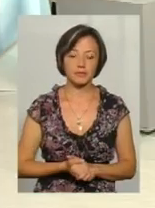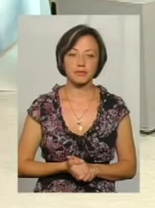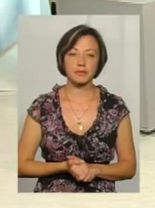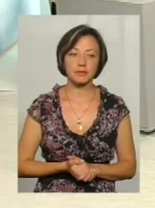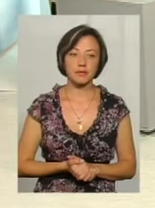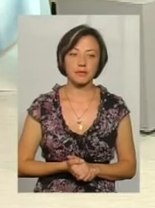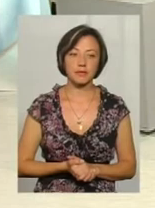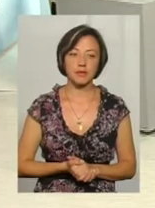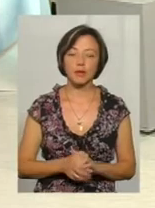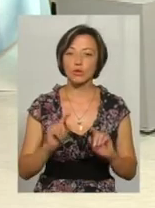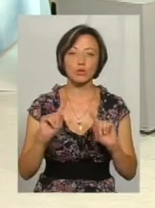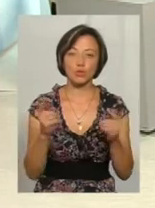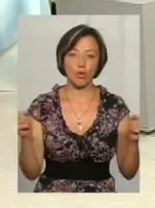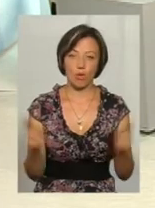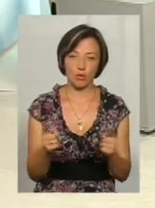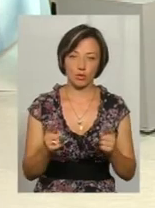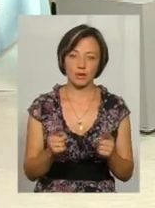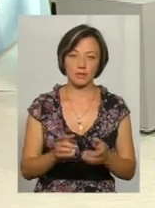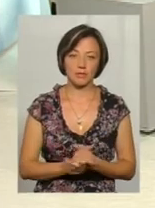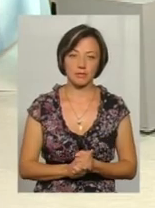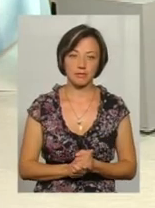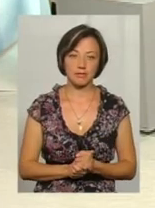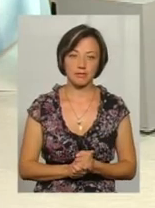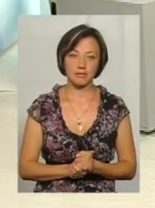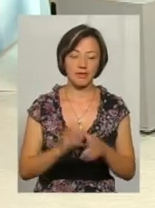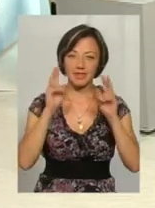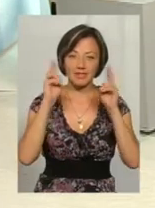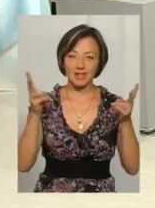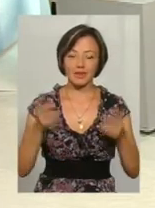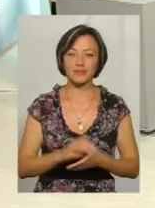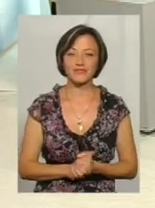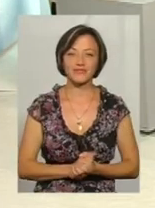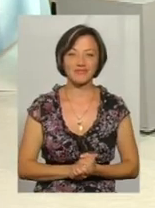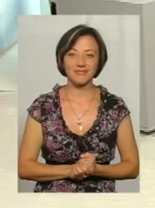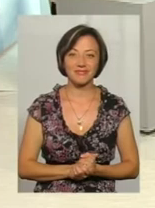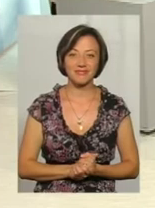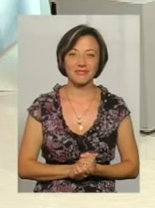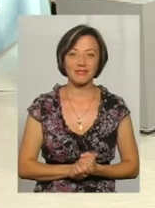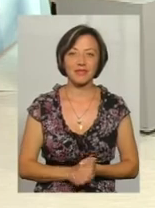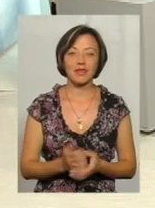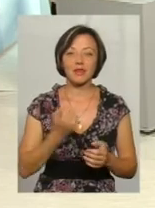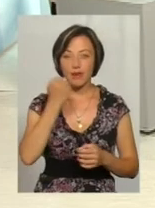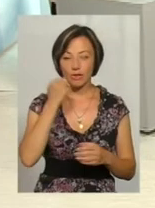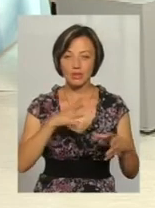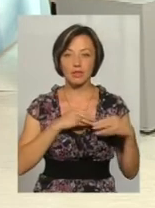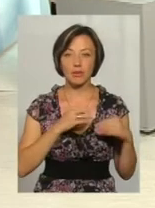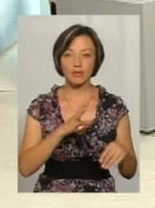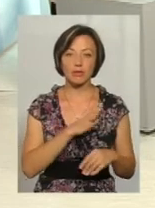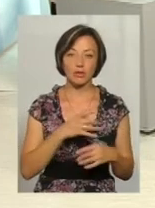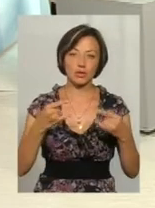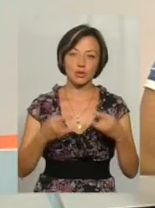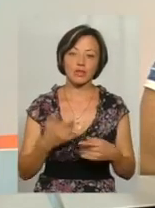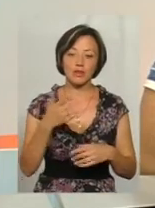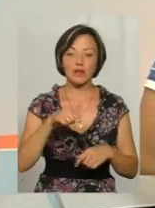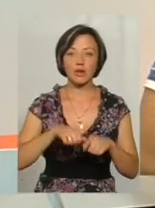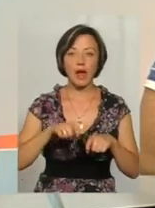пане Алім. Пане Олег, дуже стисло. Стисло, не знаю. Я почула вас. Дякую, що сьогодні були з нами у цій студії, за вашу